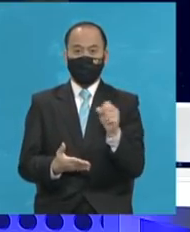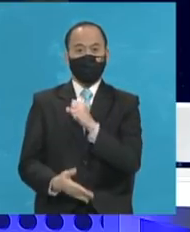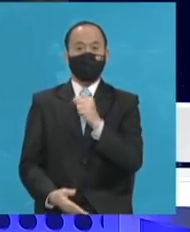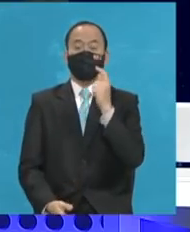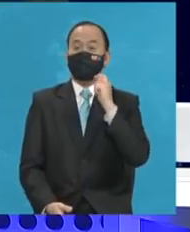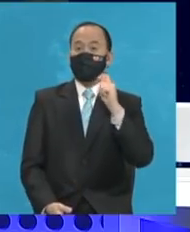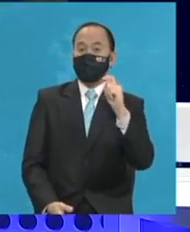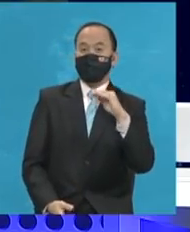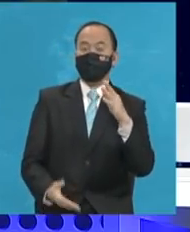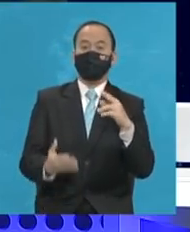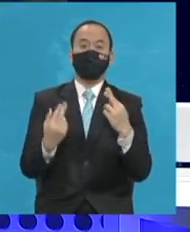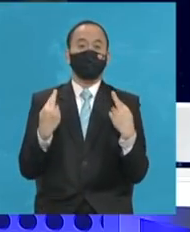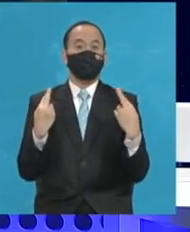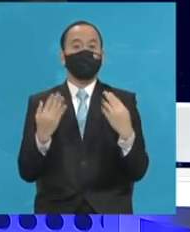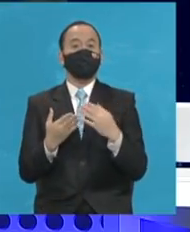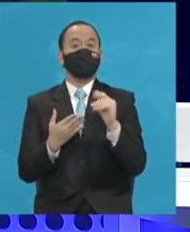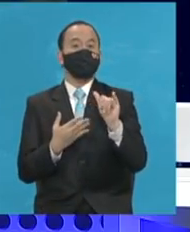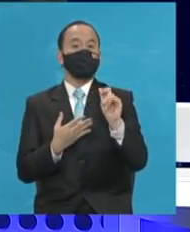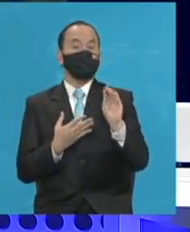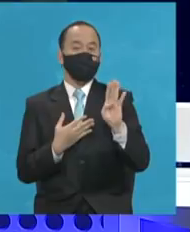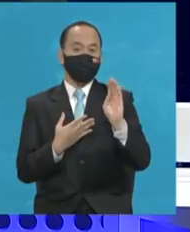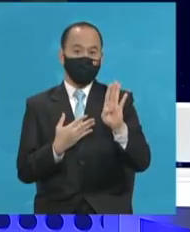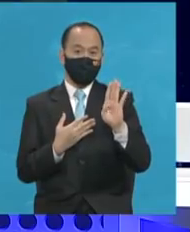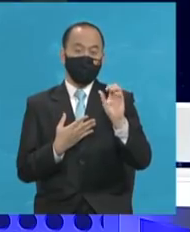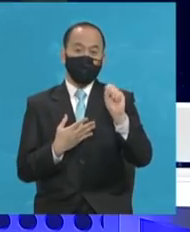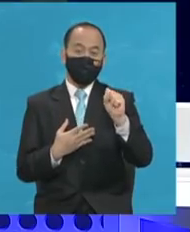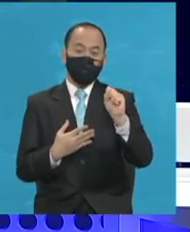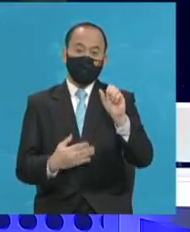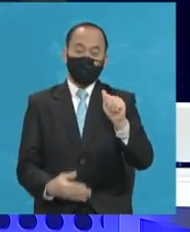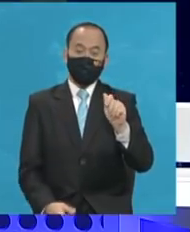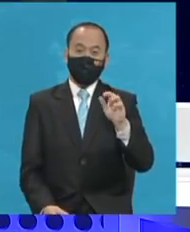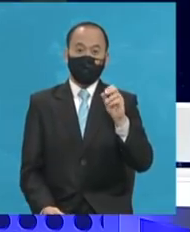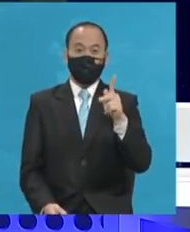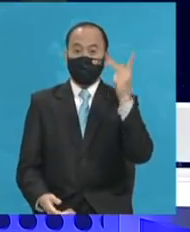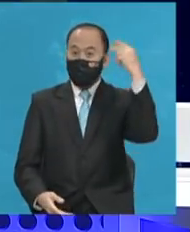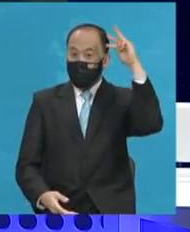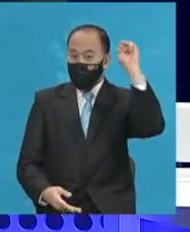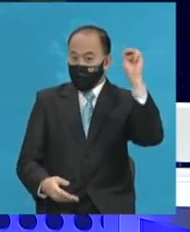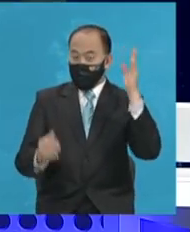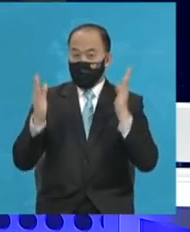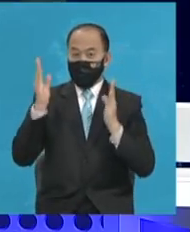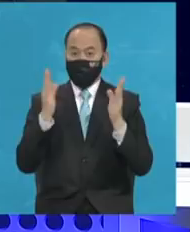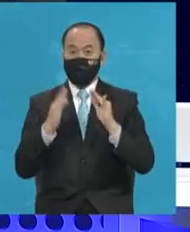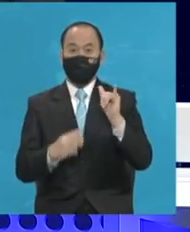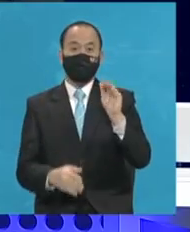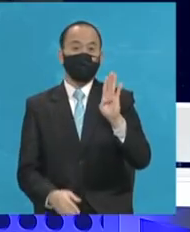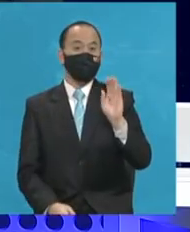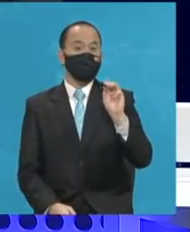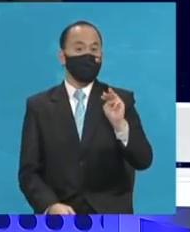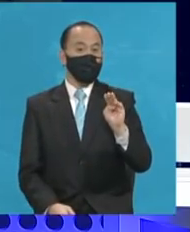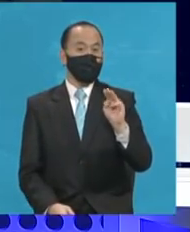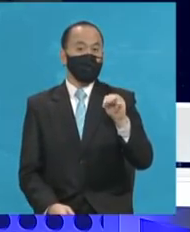mara ikan yang amat berformat Datuk si Ismail Sabri a-club Perdana Menteri Malaysia dan istri yang amat berbahagia